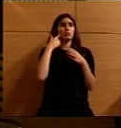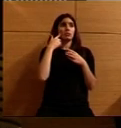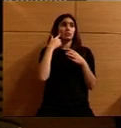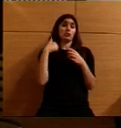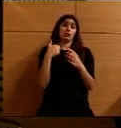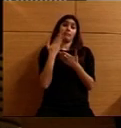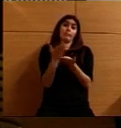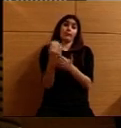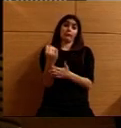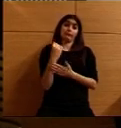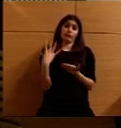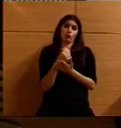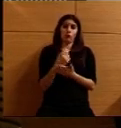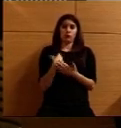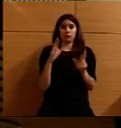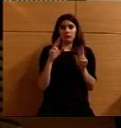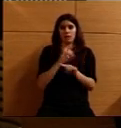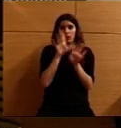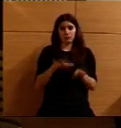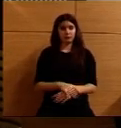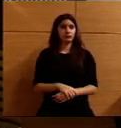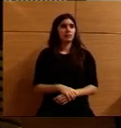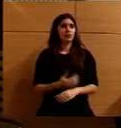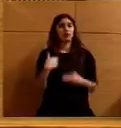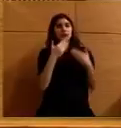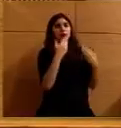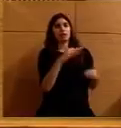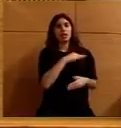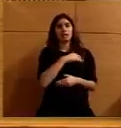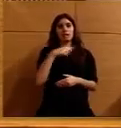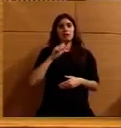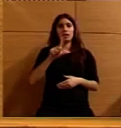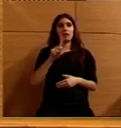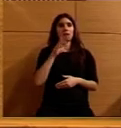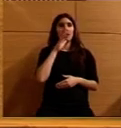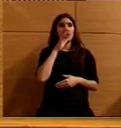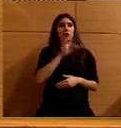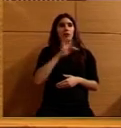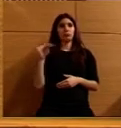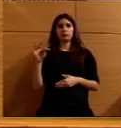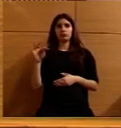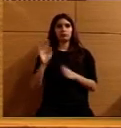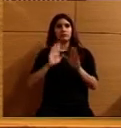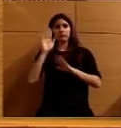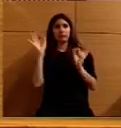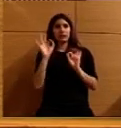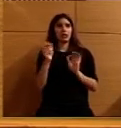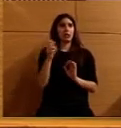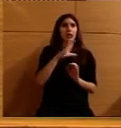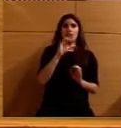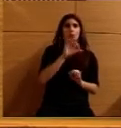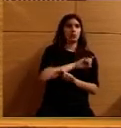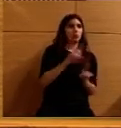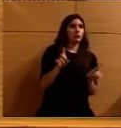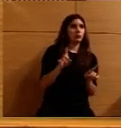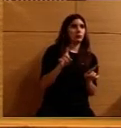demano el suport a aquesta proposta. Moltes gràcies, senyor Gil. Senyor Sanchís, vol vostè intervindre? El grup Ciudadanos